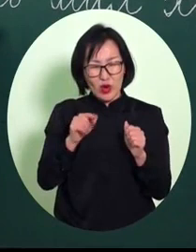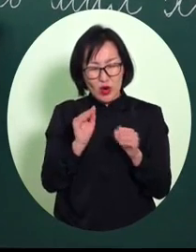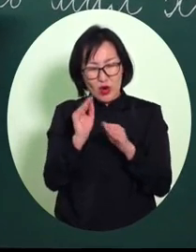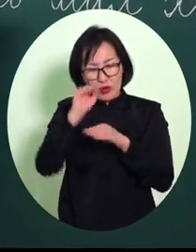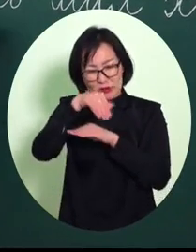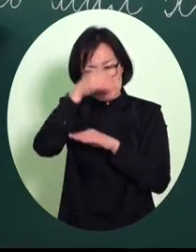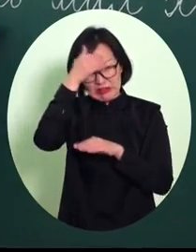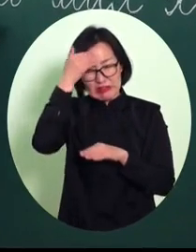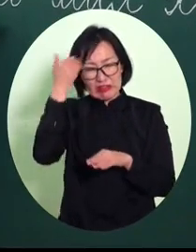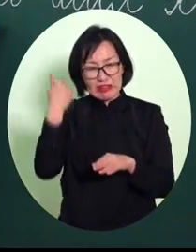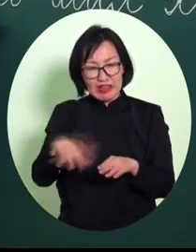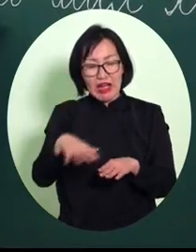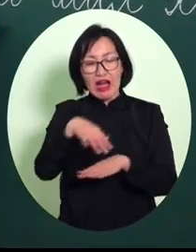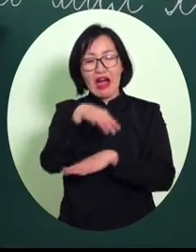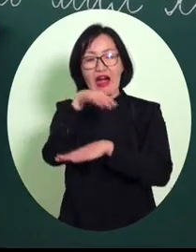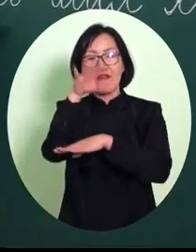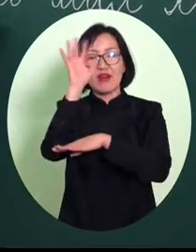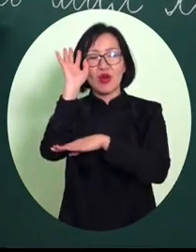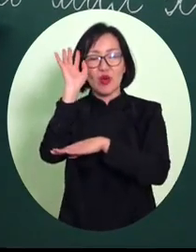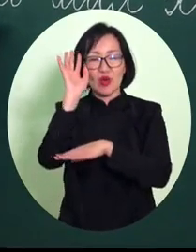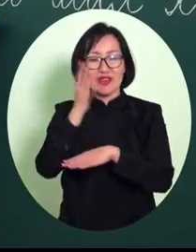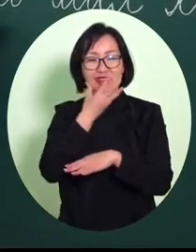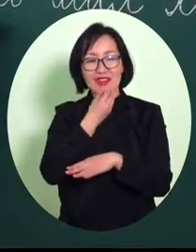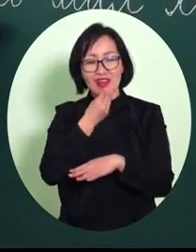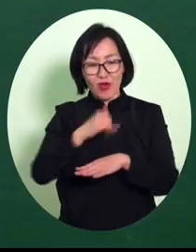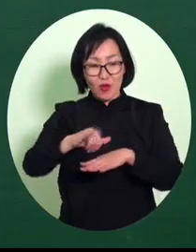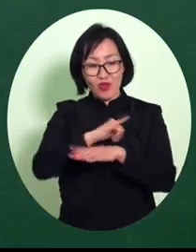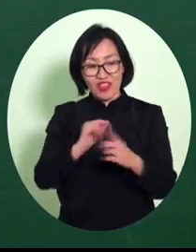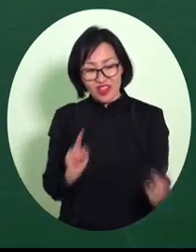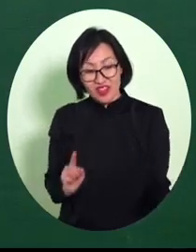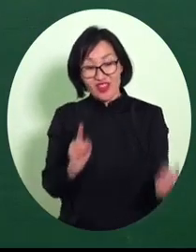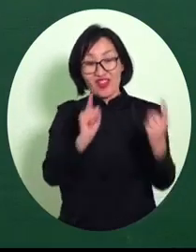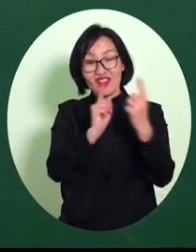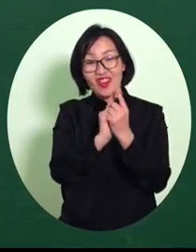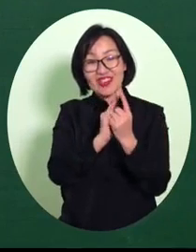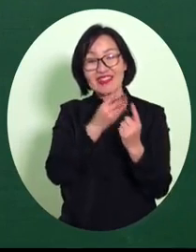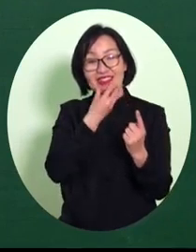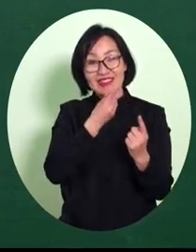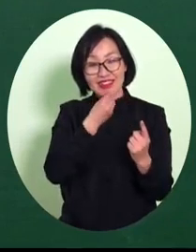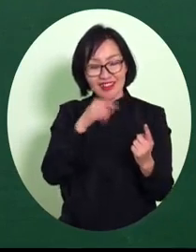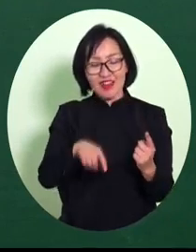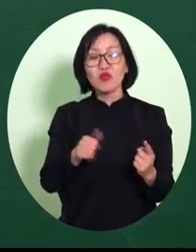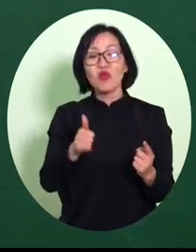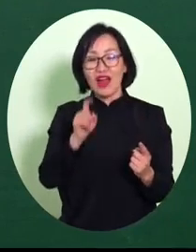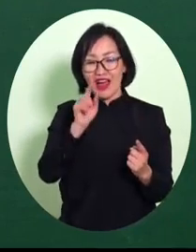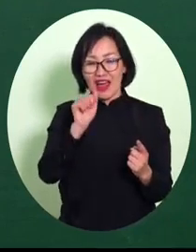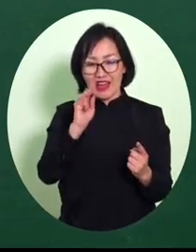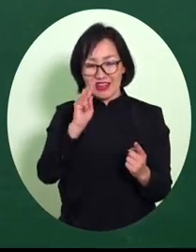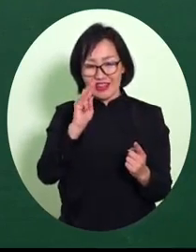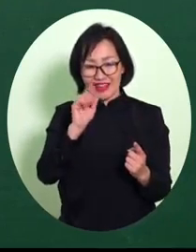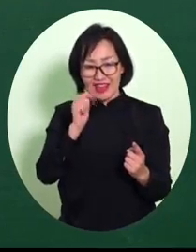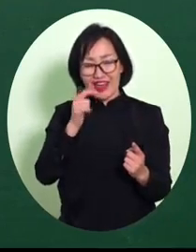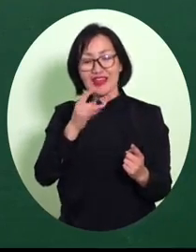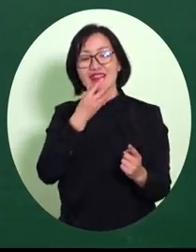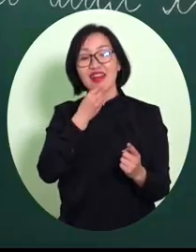үлийг өнтөө давсных хаврын сайхан өрн цагтаа золгосных гэдгийг зохиолч маань хангар гэдэг